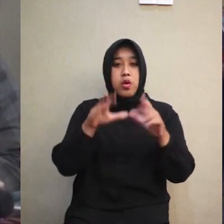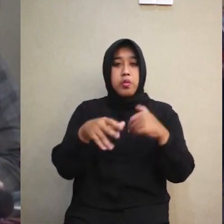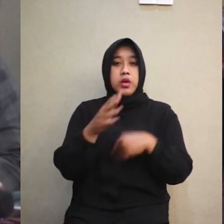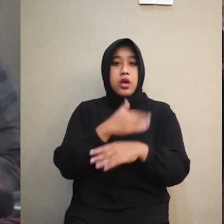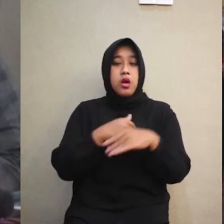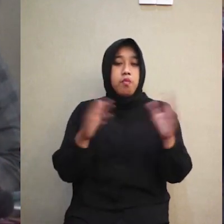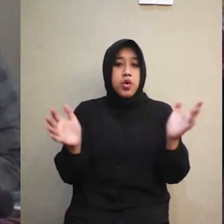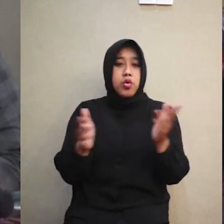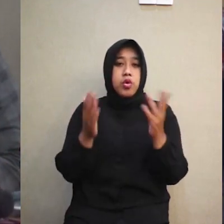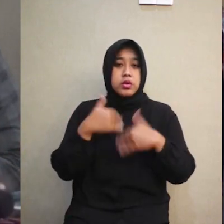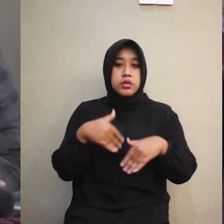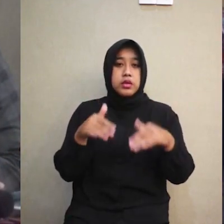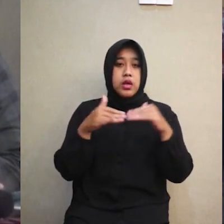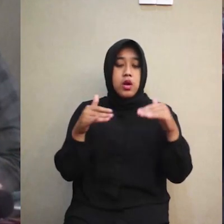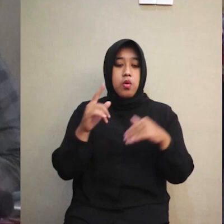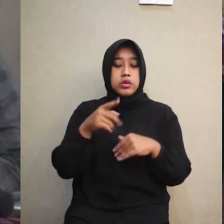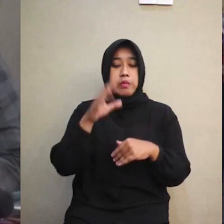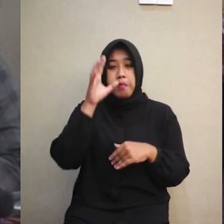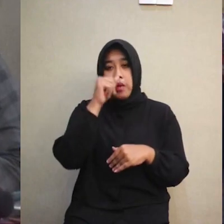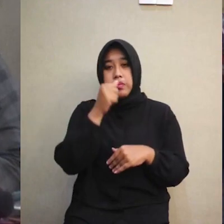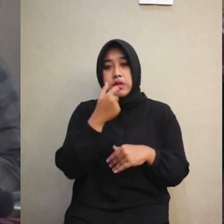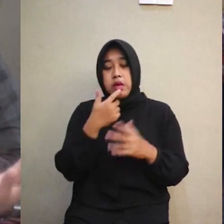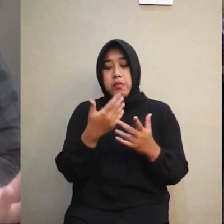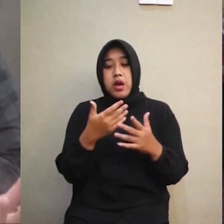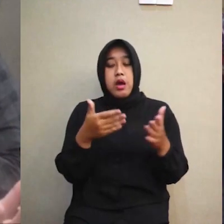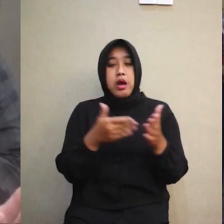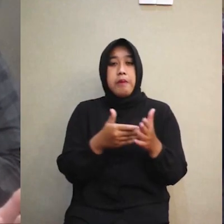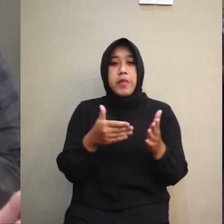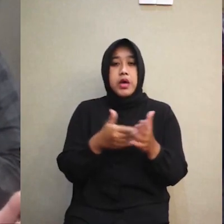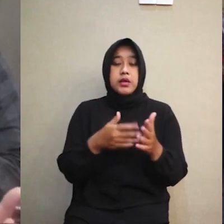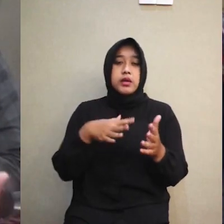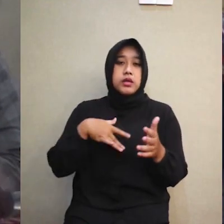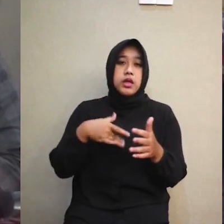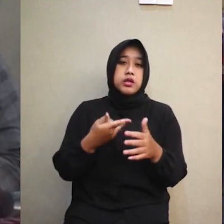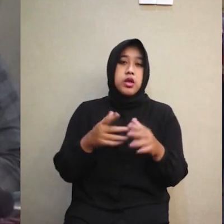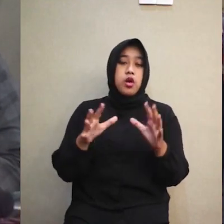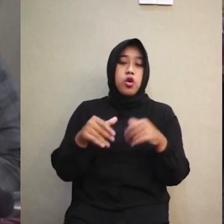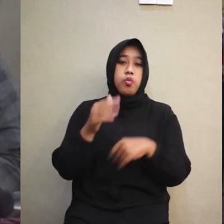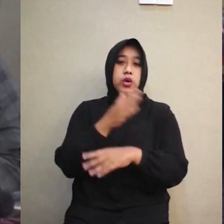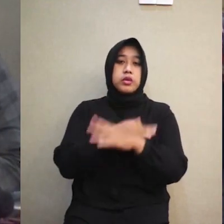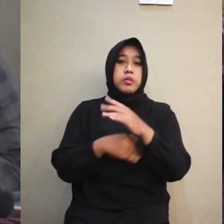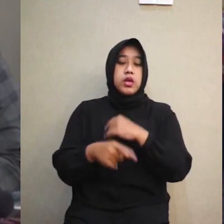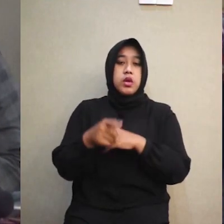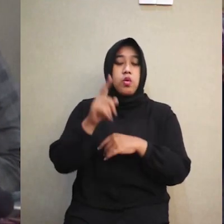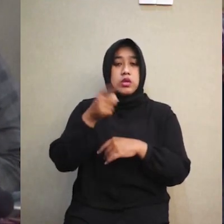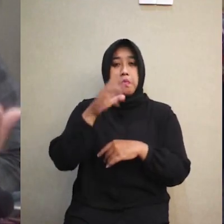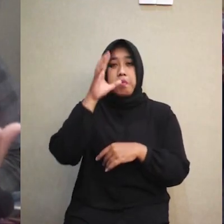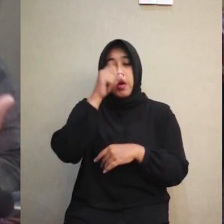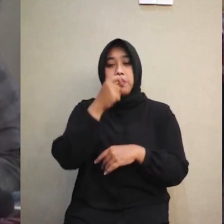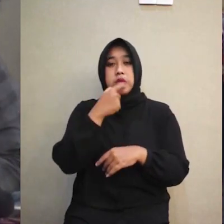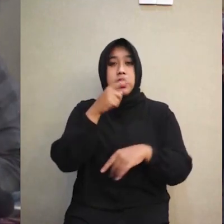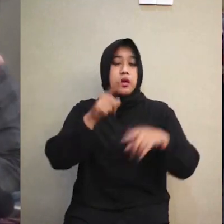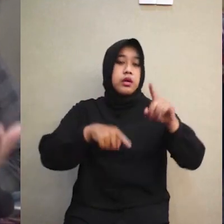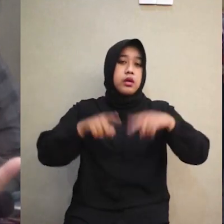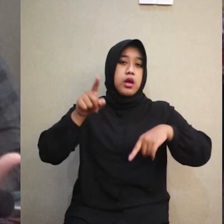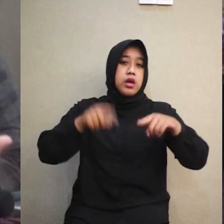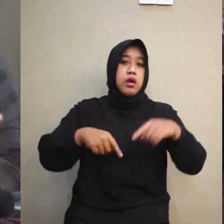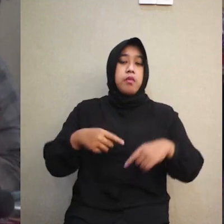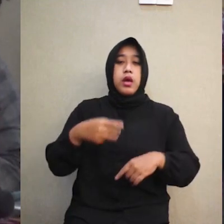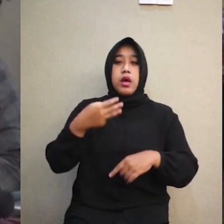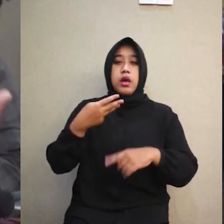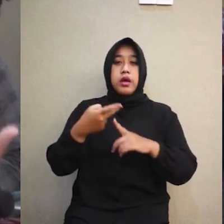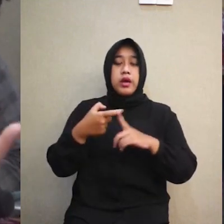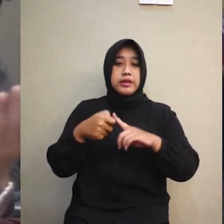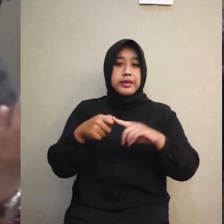mendorong kesetaraan dia harus paham tentang hambatan yang dialami oleh penyandang disabilitas dia harus paham tentang ragam etiket